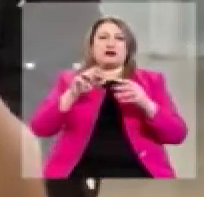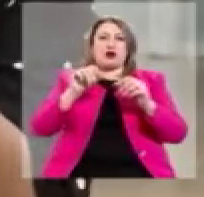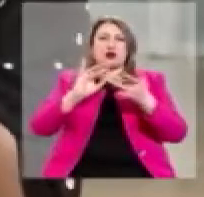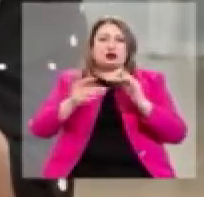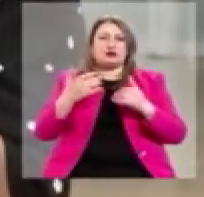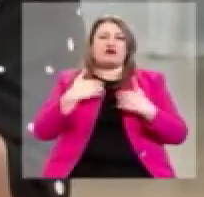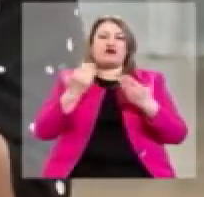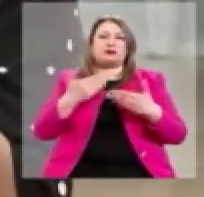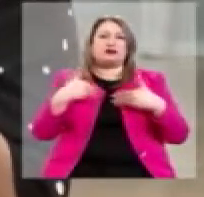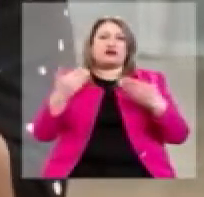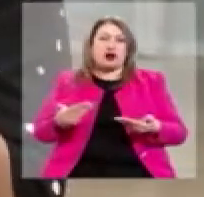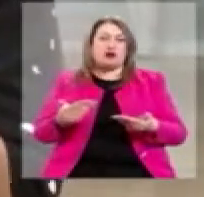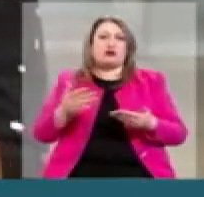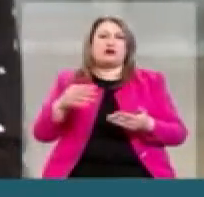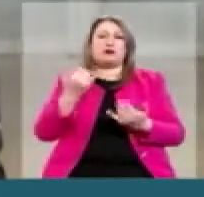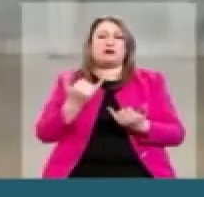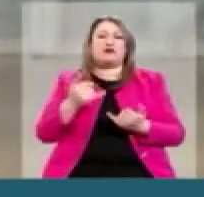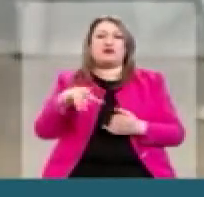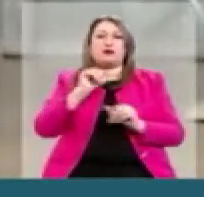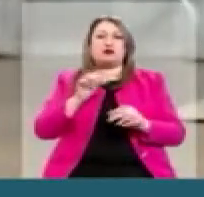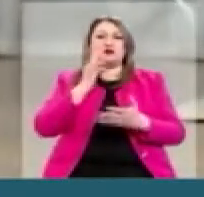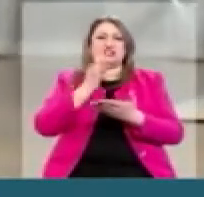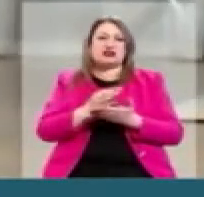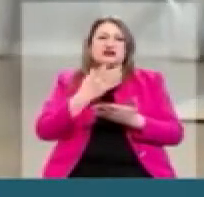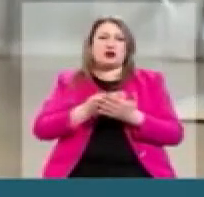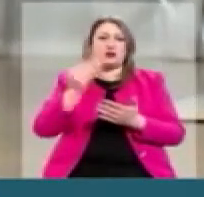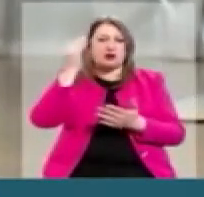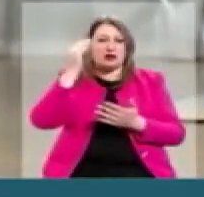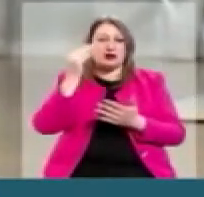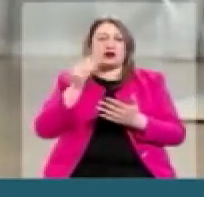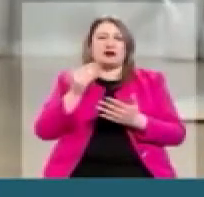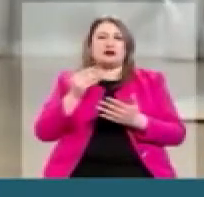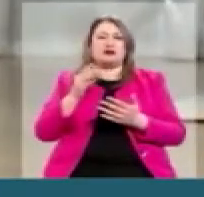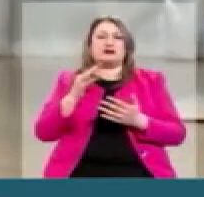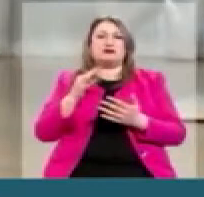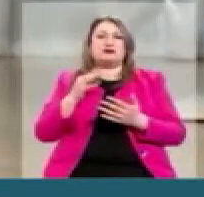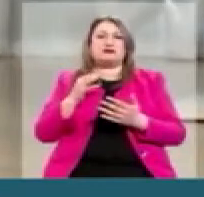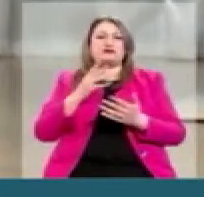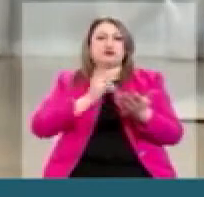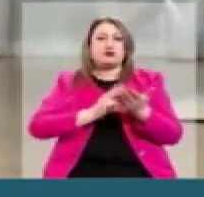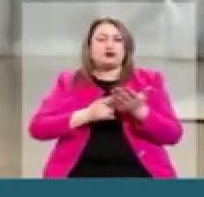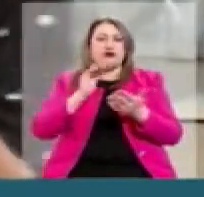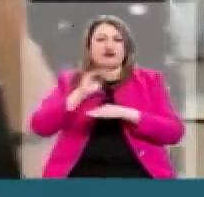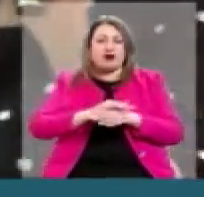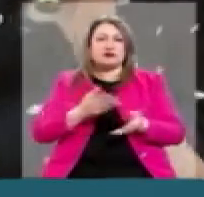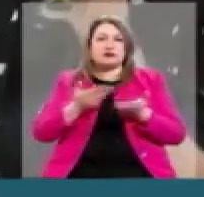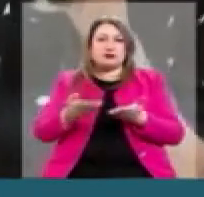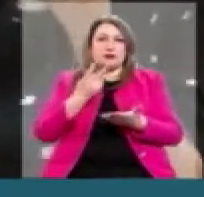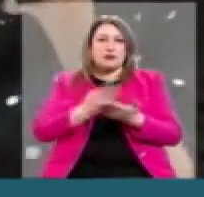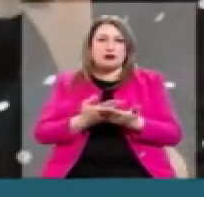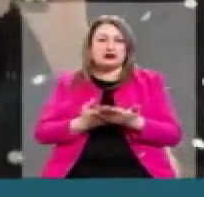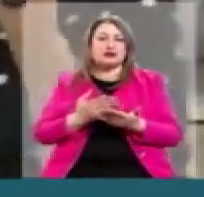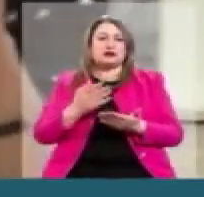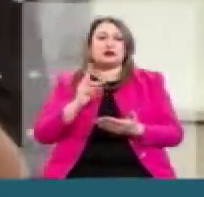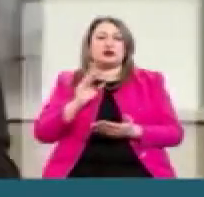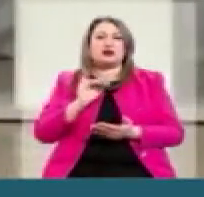вас поздравляю. Сегодня, ребята, вы можете высказать свое мнение, предоставить свои аргументы воочию. Кто-то